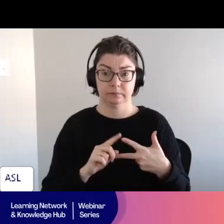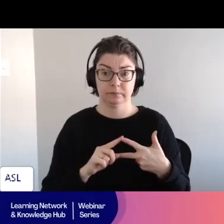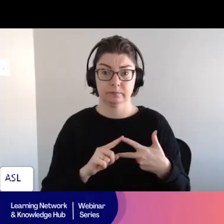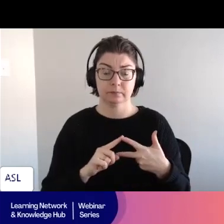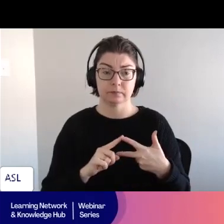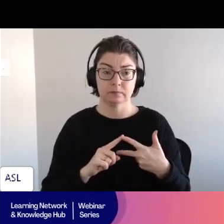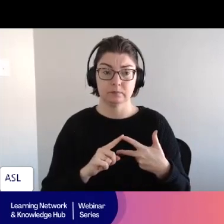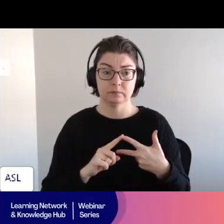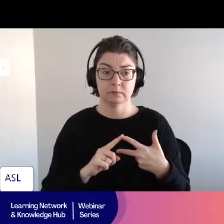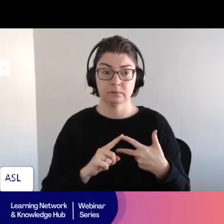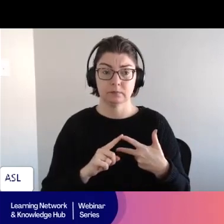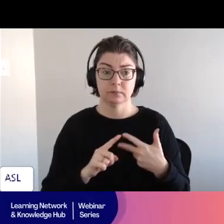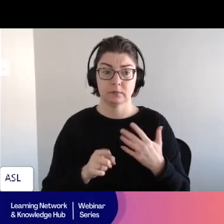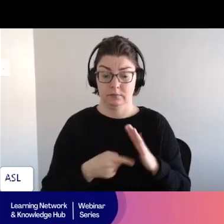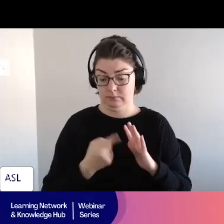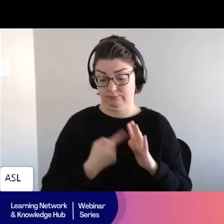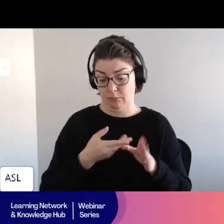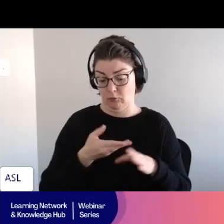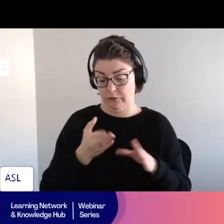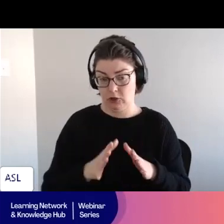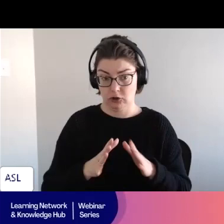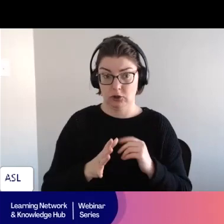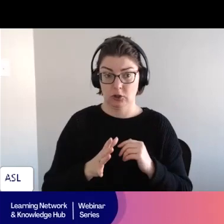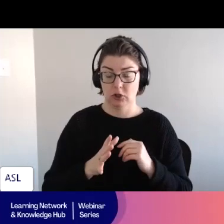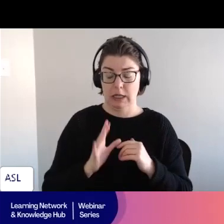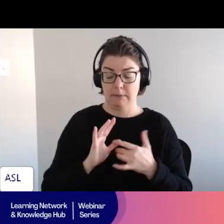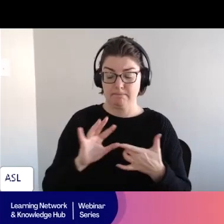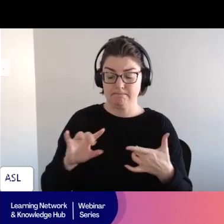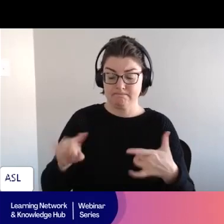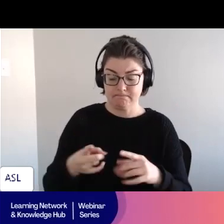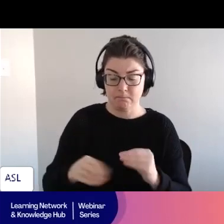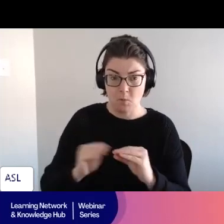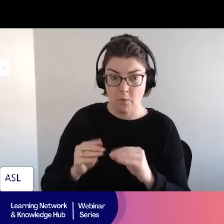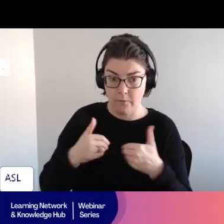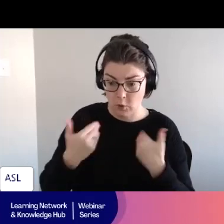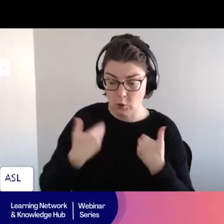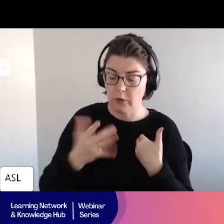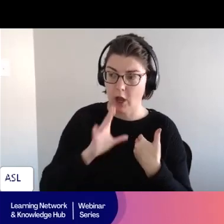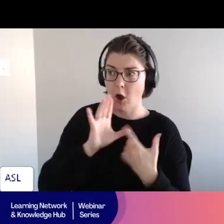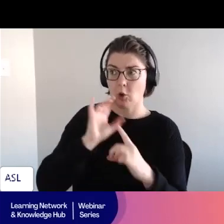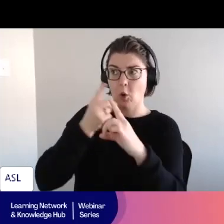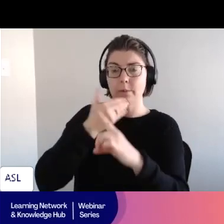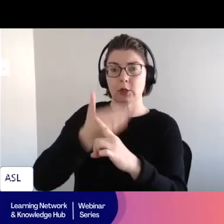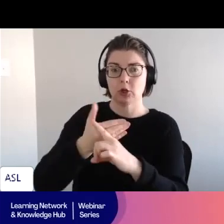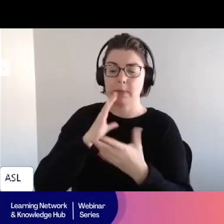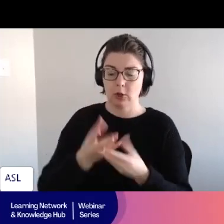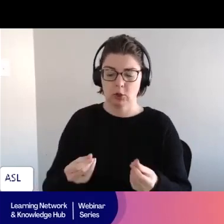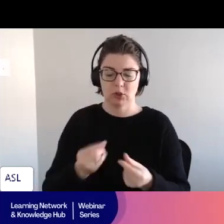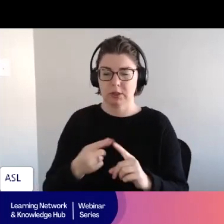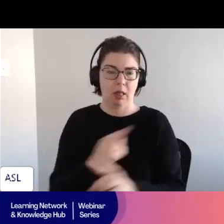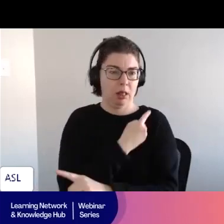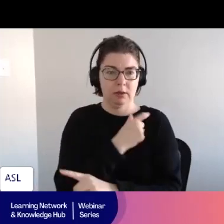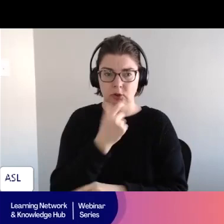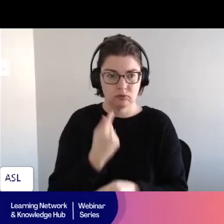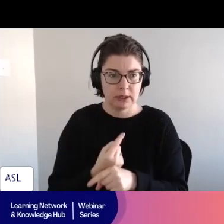professionnels parfois pour enduire aux jeunes en ou les facteurs lorsqu'ils